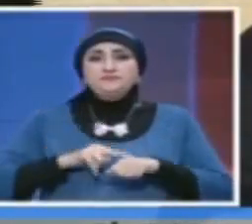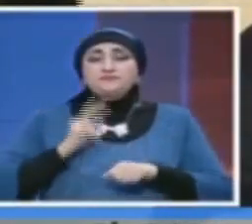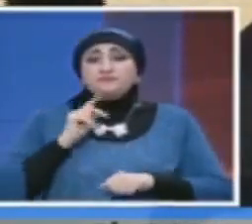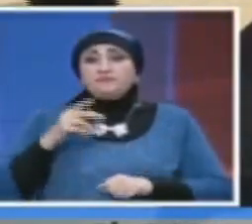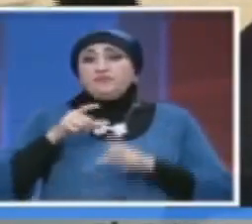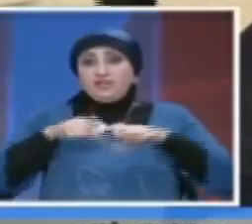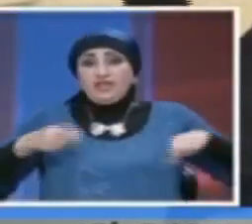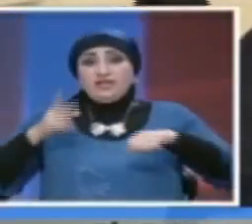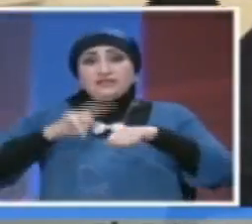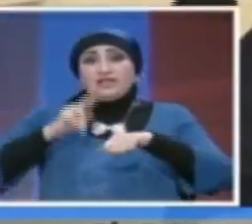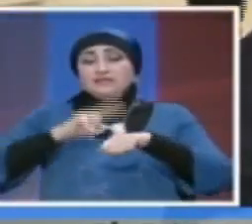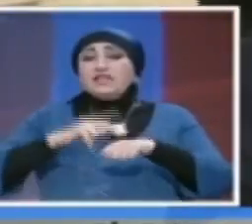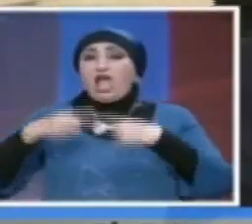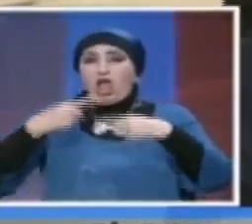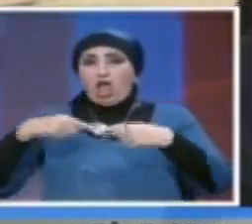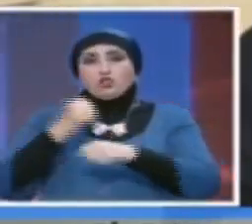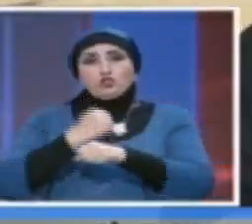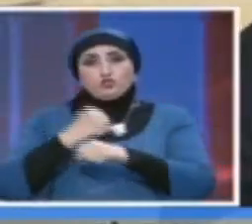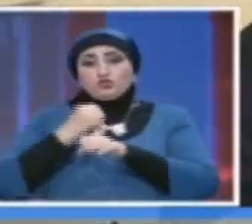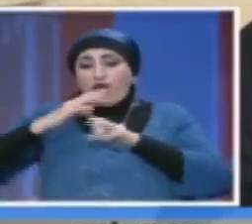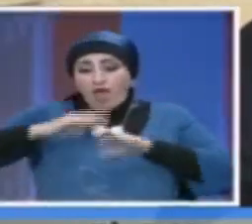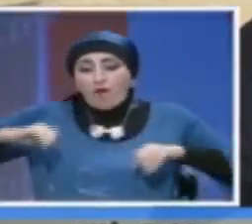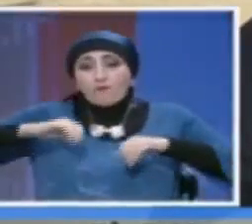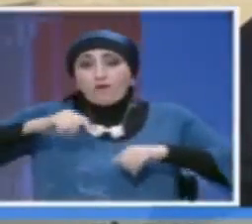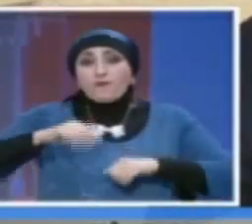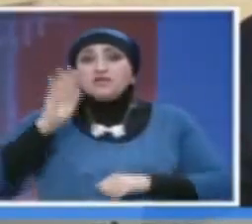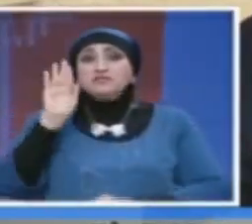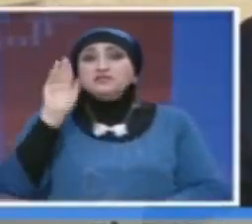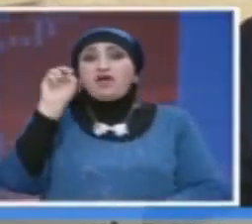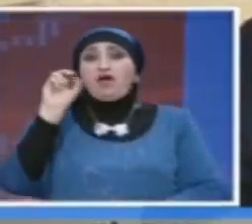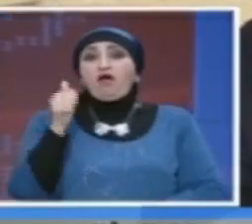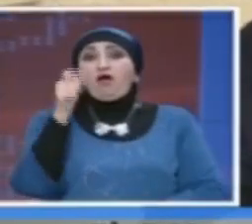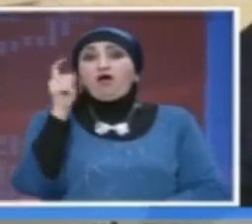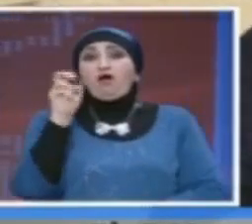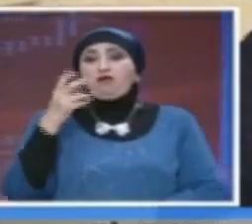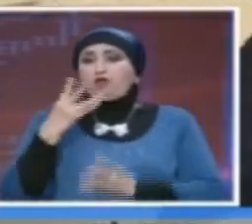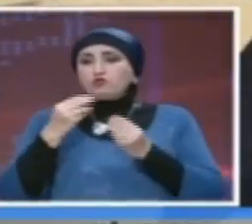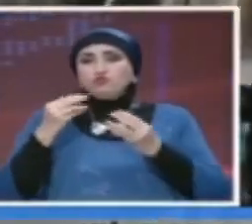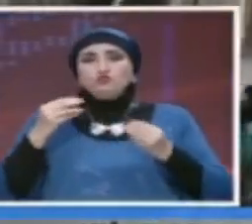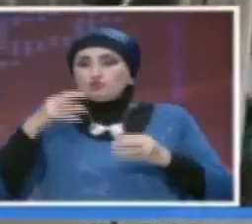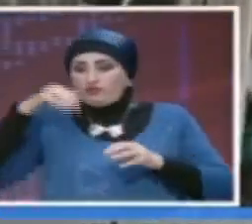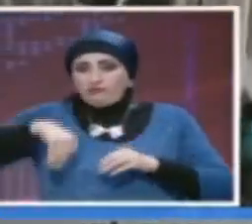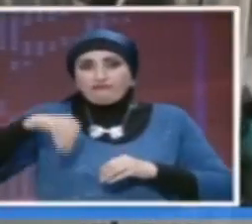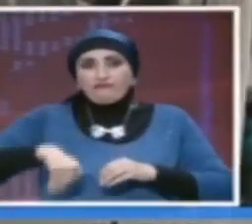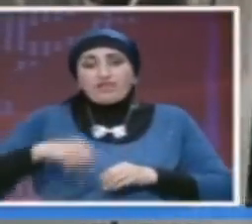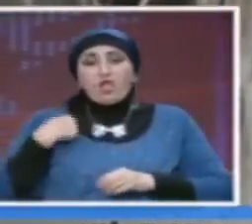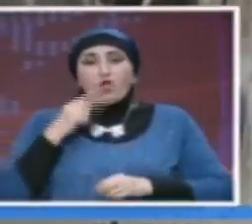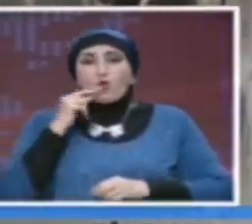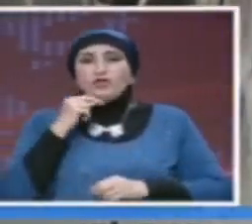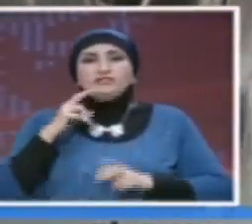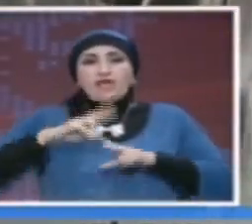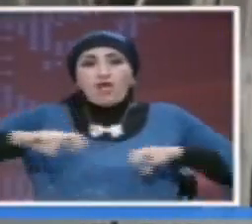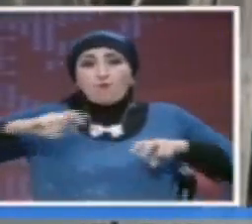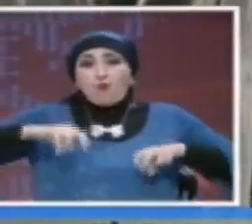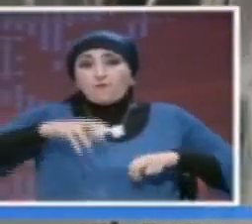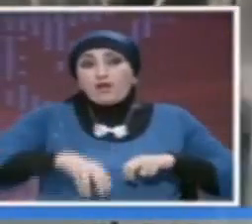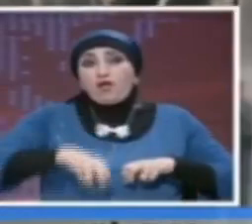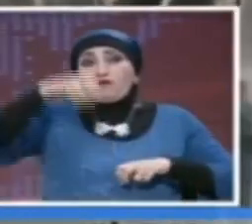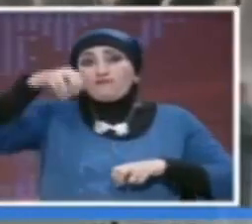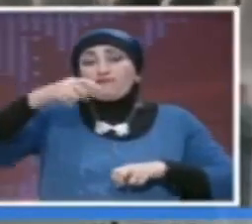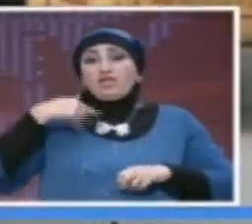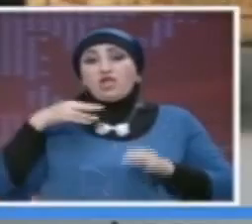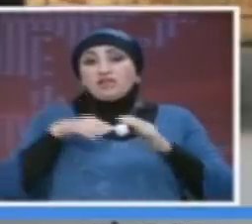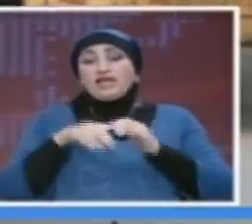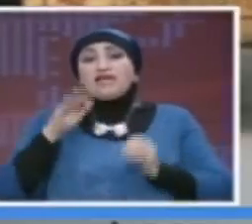تانية هنشتغل وهنكمل. منطقة سقارية منطقة غنية جدا، منطقة بكر جدا. ويأتي هذا الكشف الأثري الهام داخل